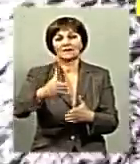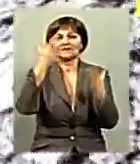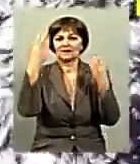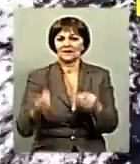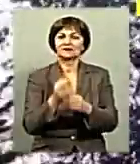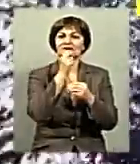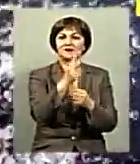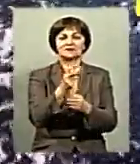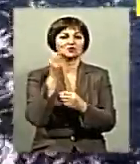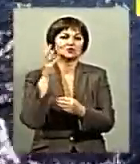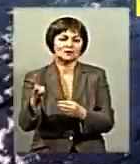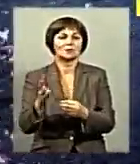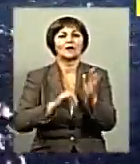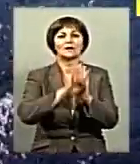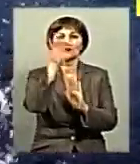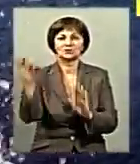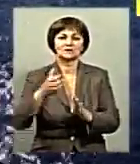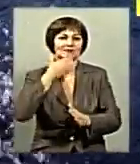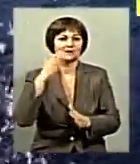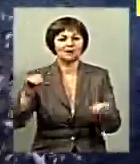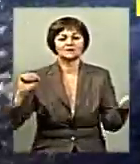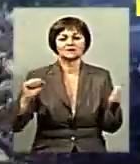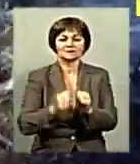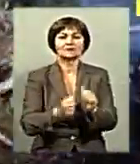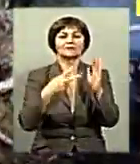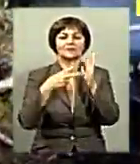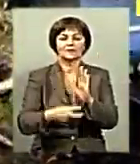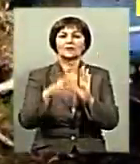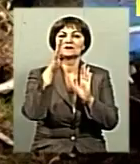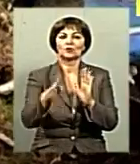Вдень 12-14 градусів тепла. Атмосферний тиск